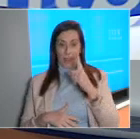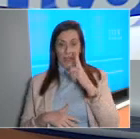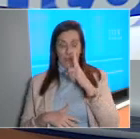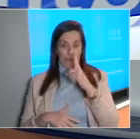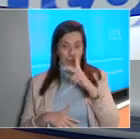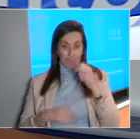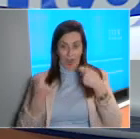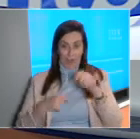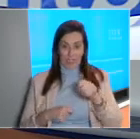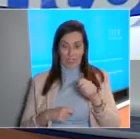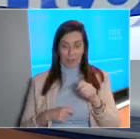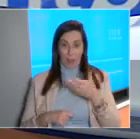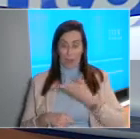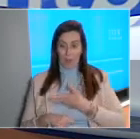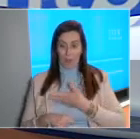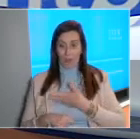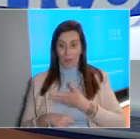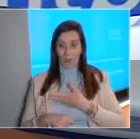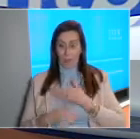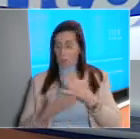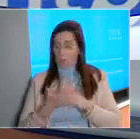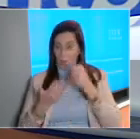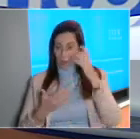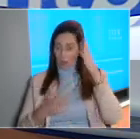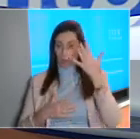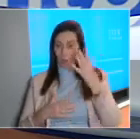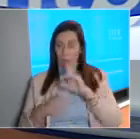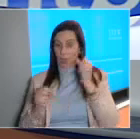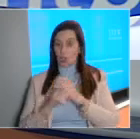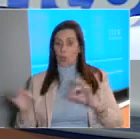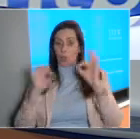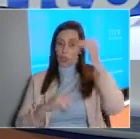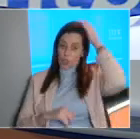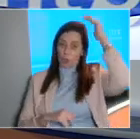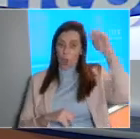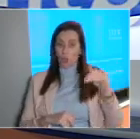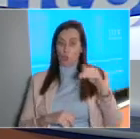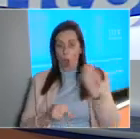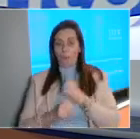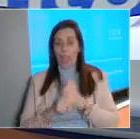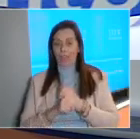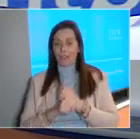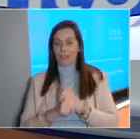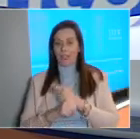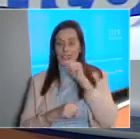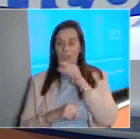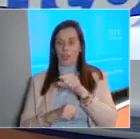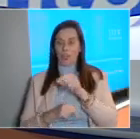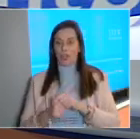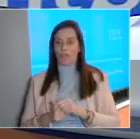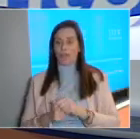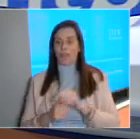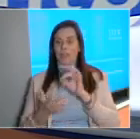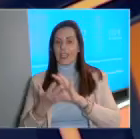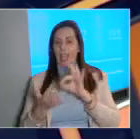120 חברי הכנסת מקבלים משכורת מטורפת, כמעט שנה שנועה בלי לעשות כלום, סמוטריץ' לפחות עובד. ציוץ של הודיה קריש